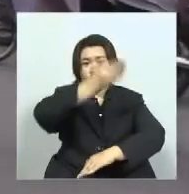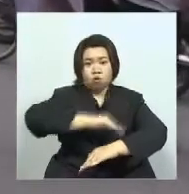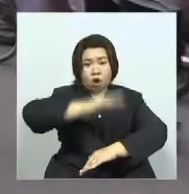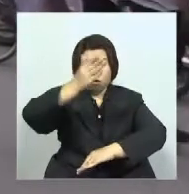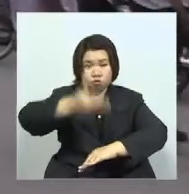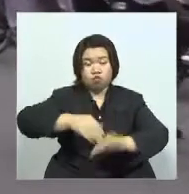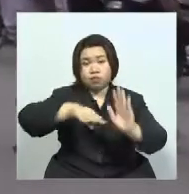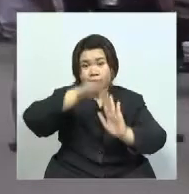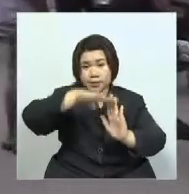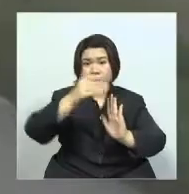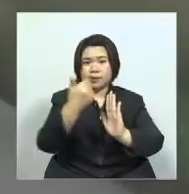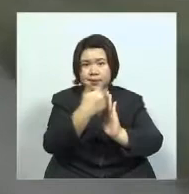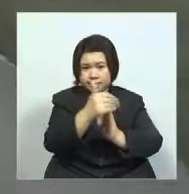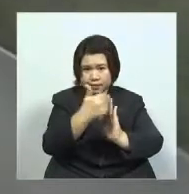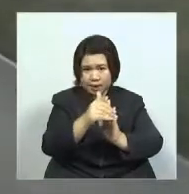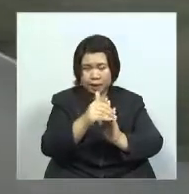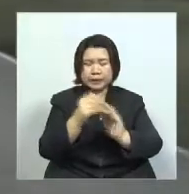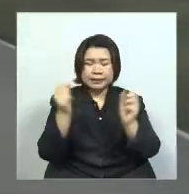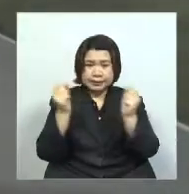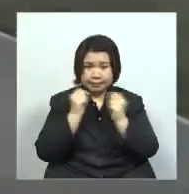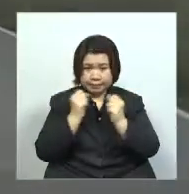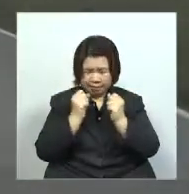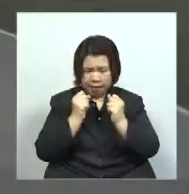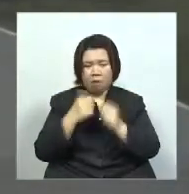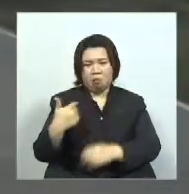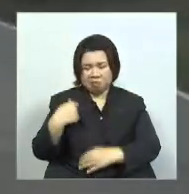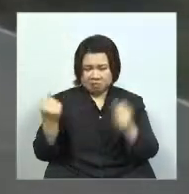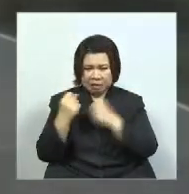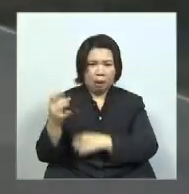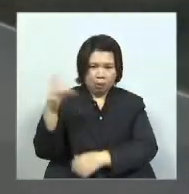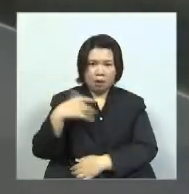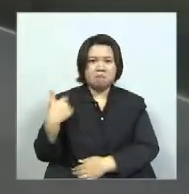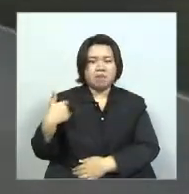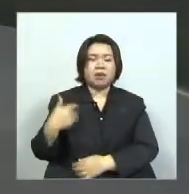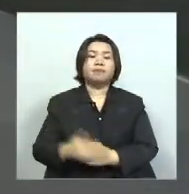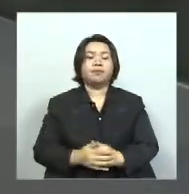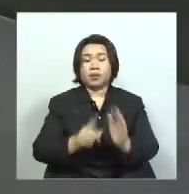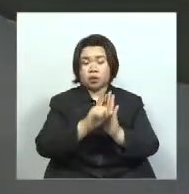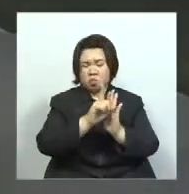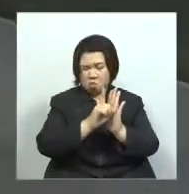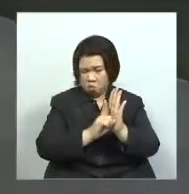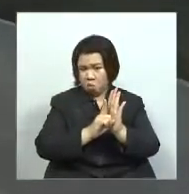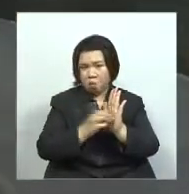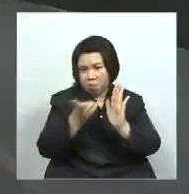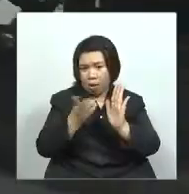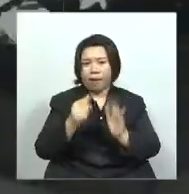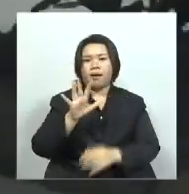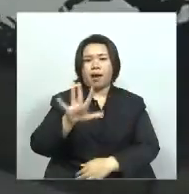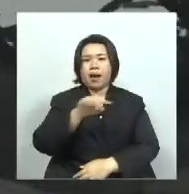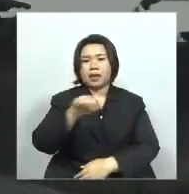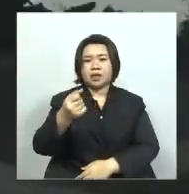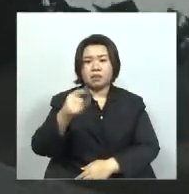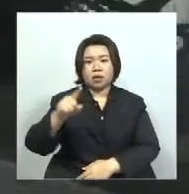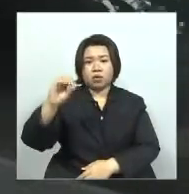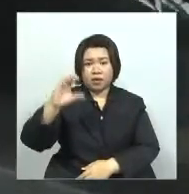ูง และพี่หาตนออกเชิงเหนืออากาฒน้าวถึง ห้าวจัด ใวอยี่ส่งา